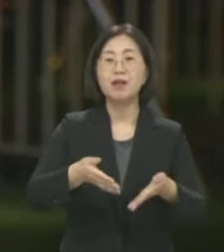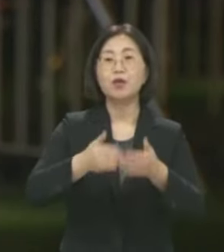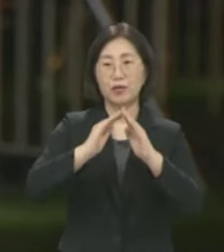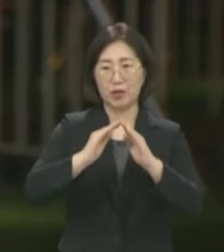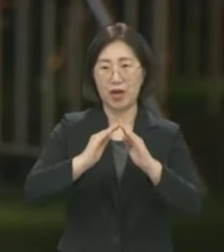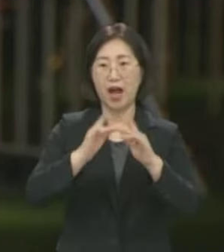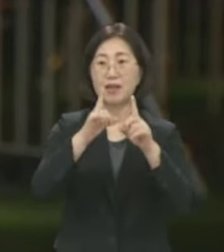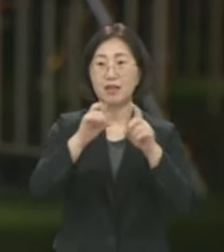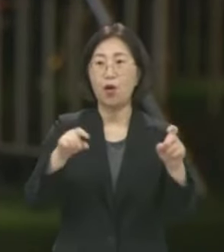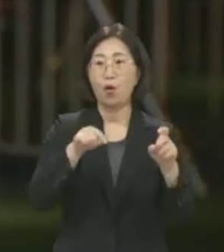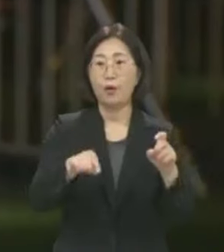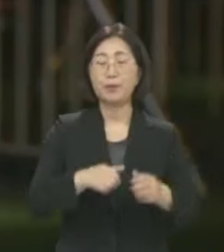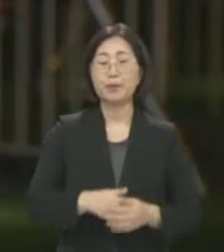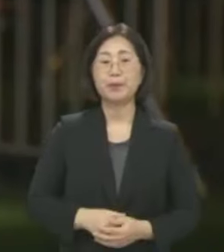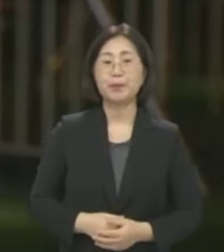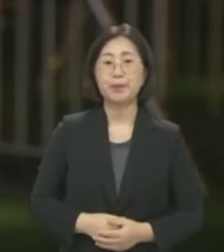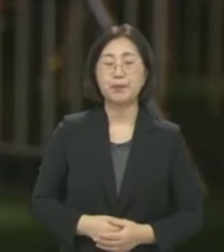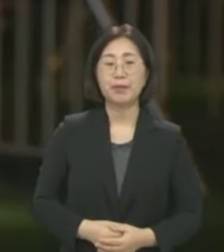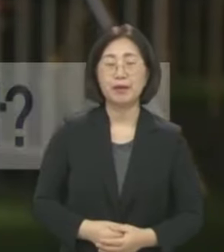성이 되겠습니다.